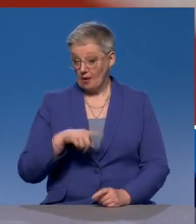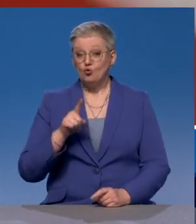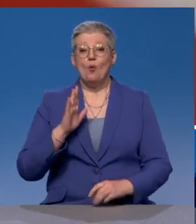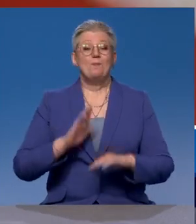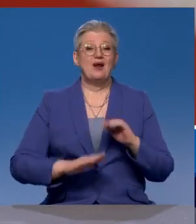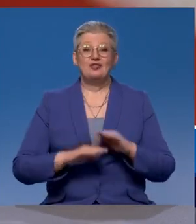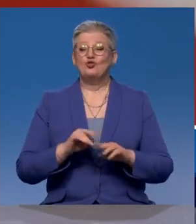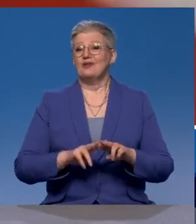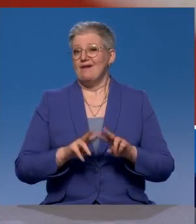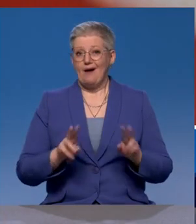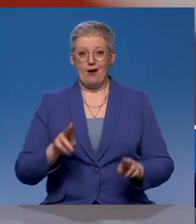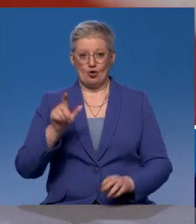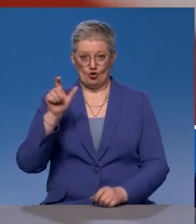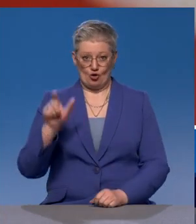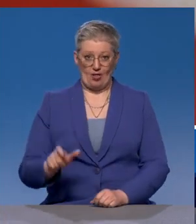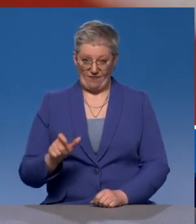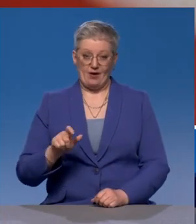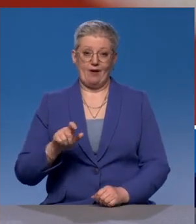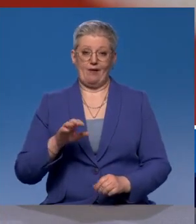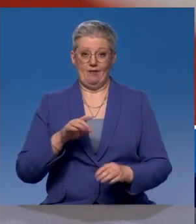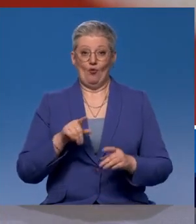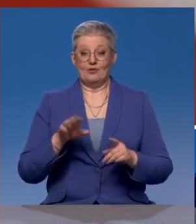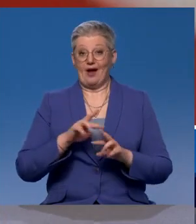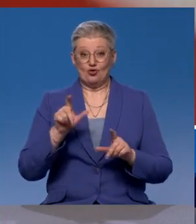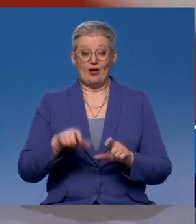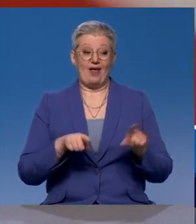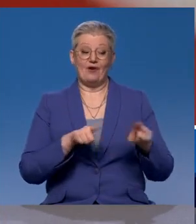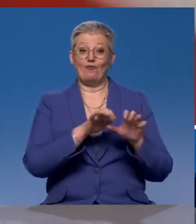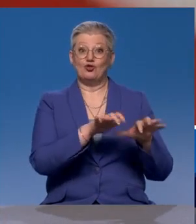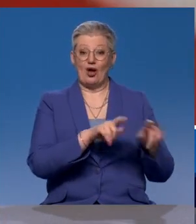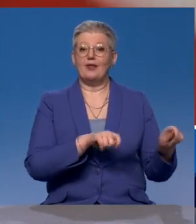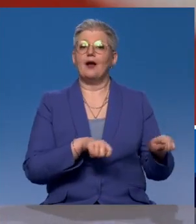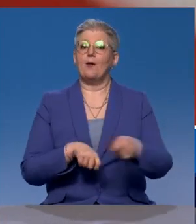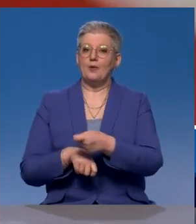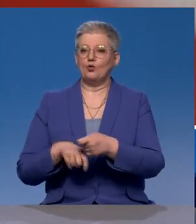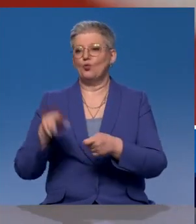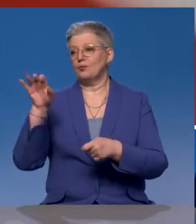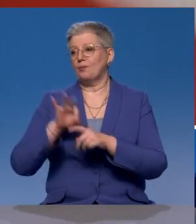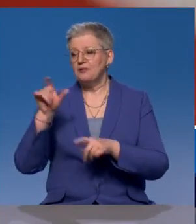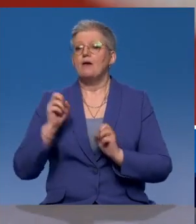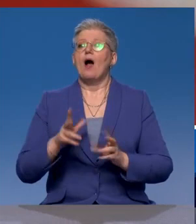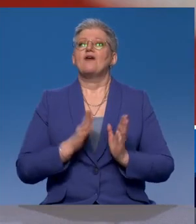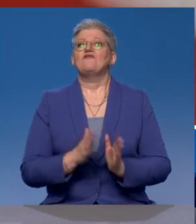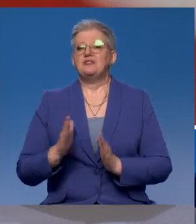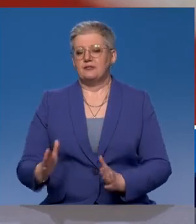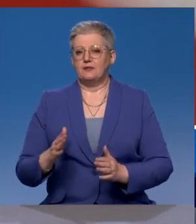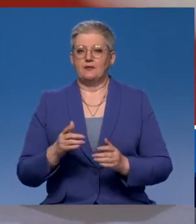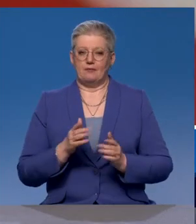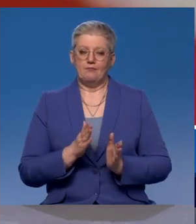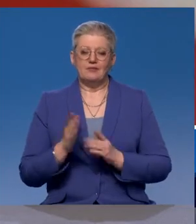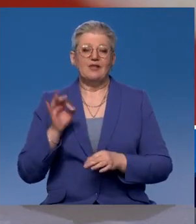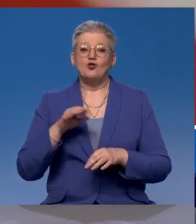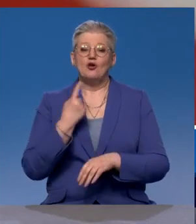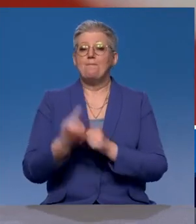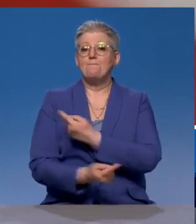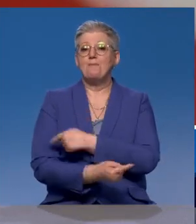человек рекомендует чат-GPT пациенту какую-то рекомендацию, как вести здоровый образ жизни, даже помощника медсестры не надо будет